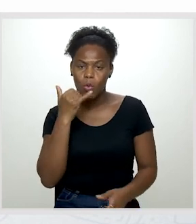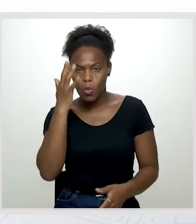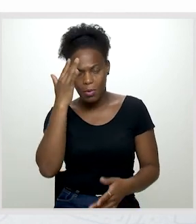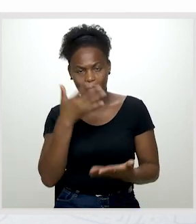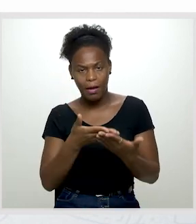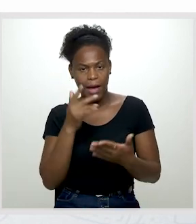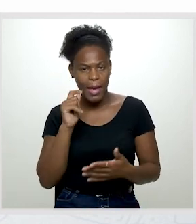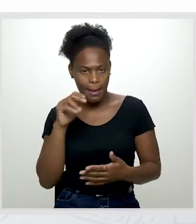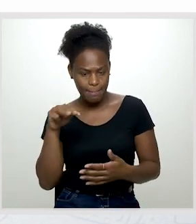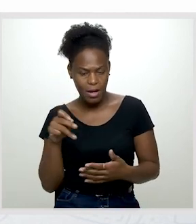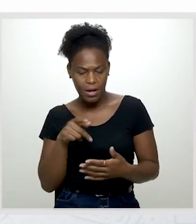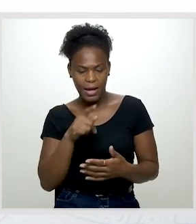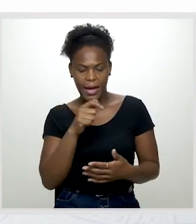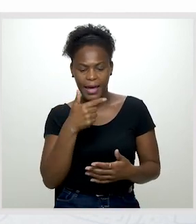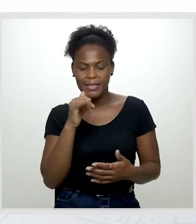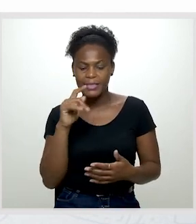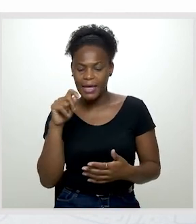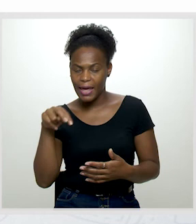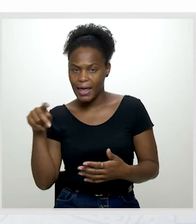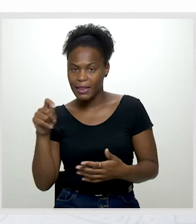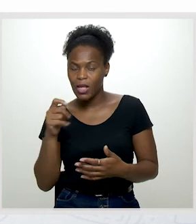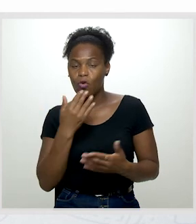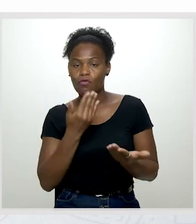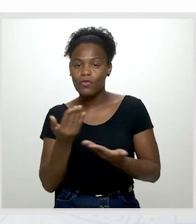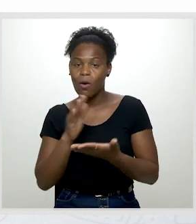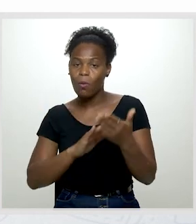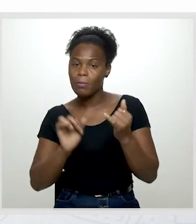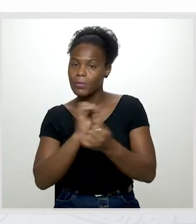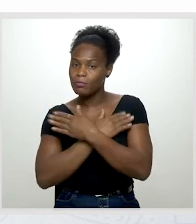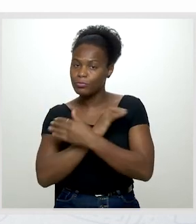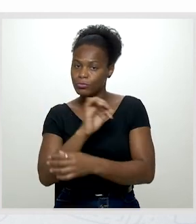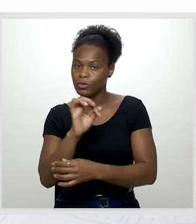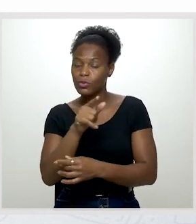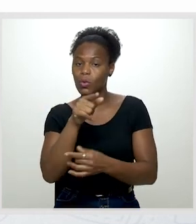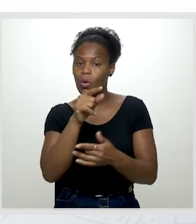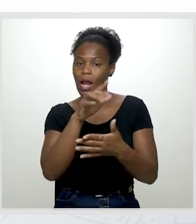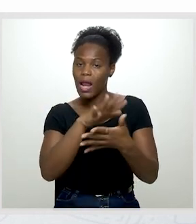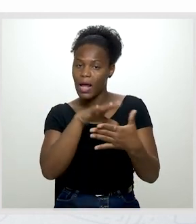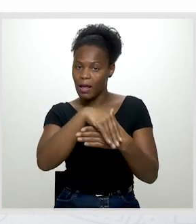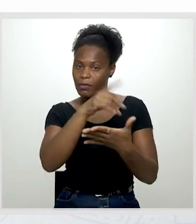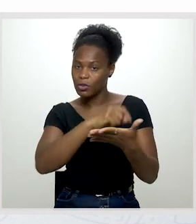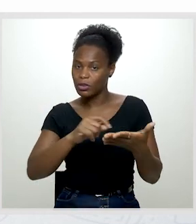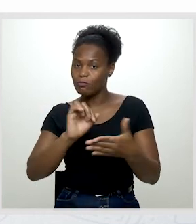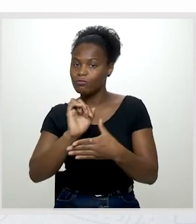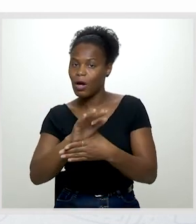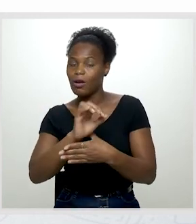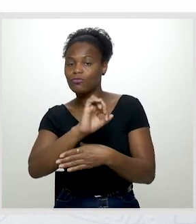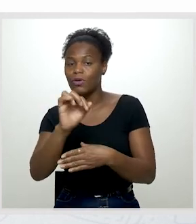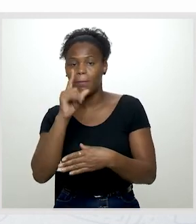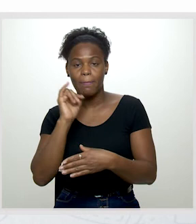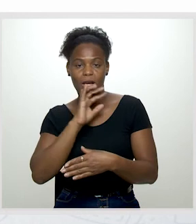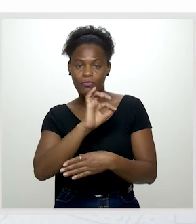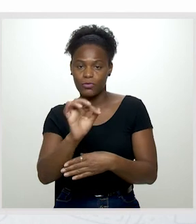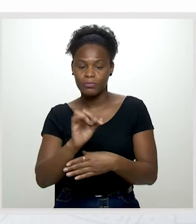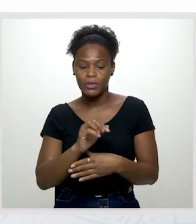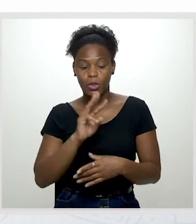numéro Emma, Étienne invite ses copains, tu écris une lettre tes parents.